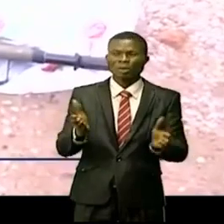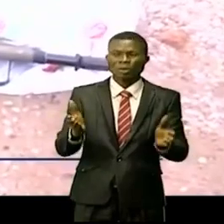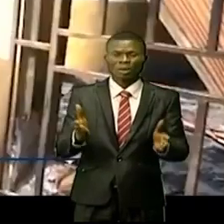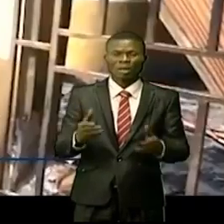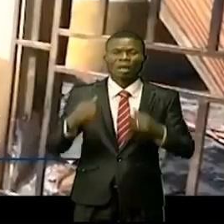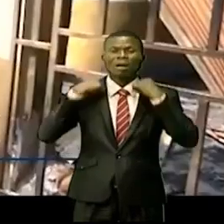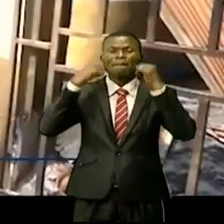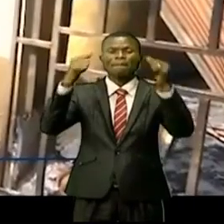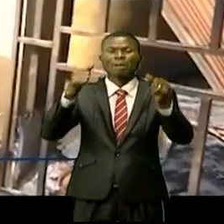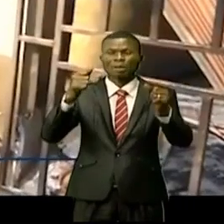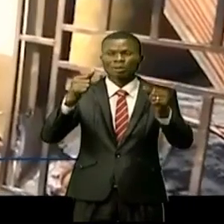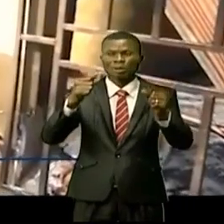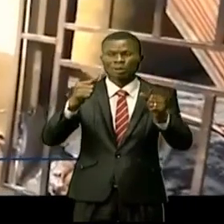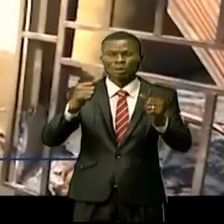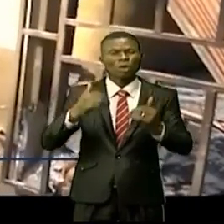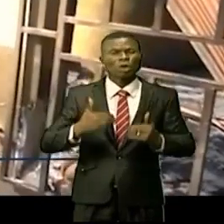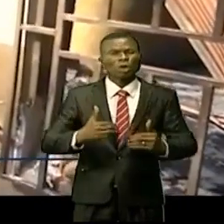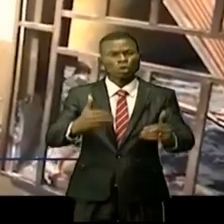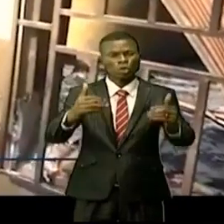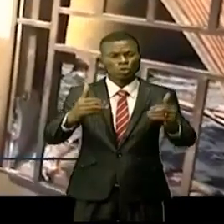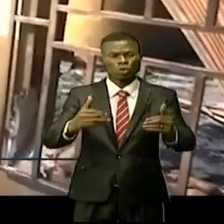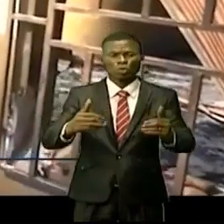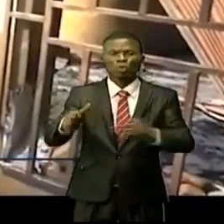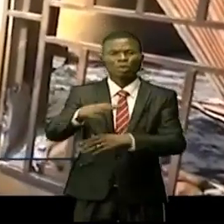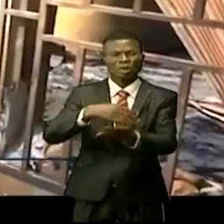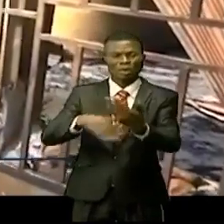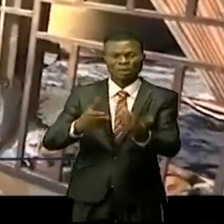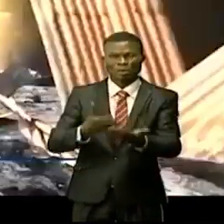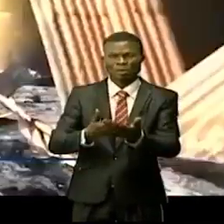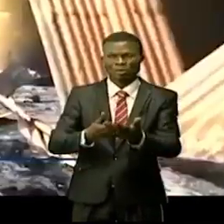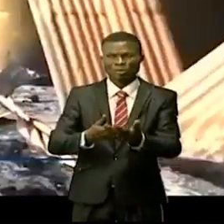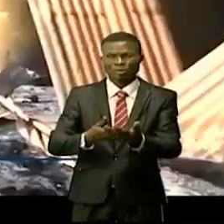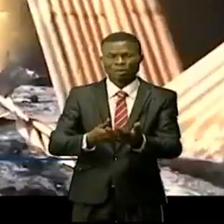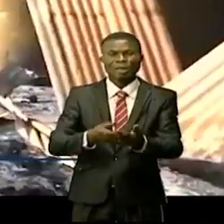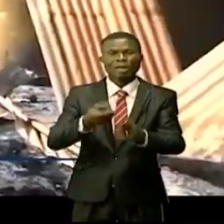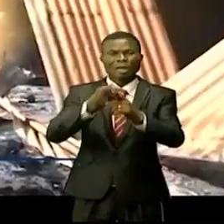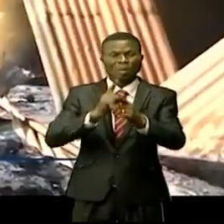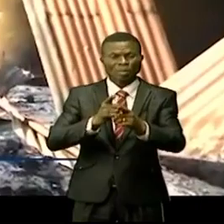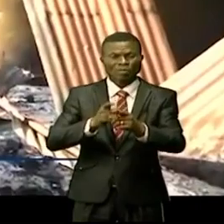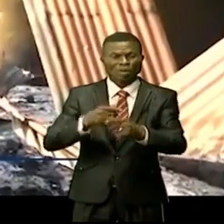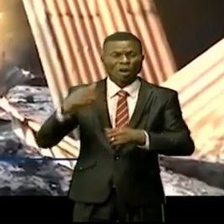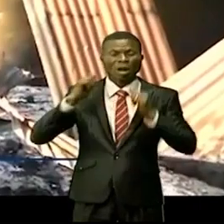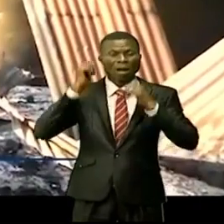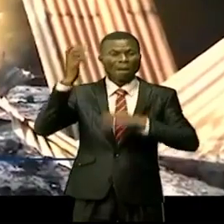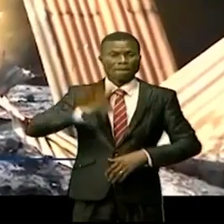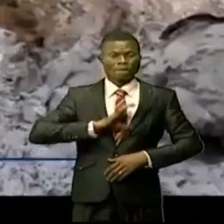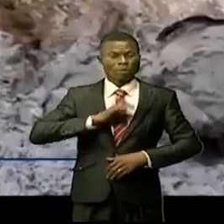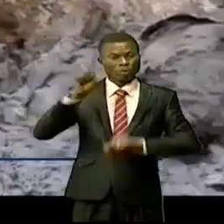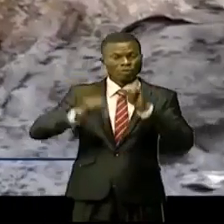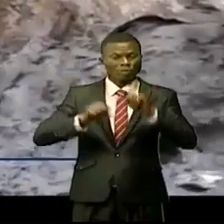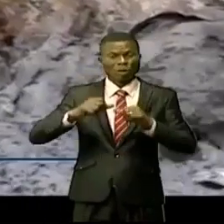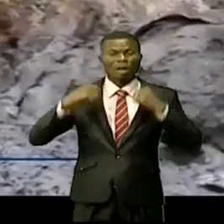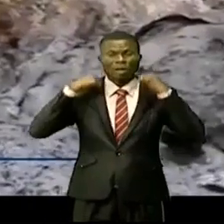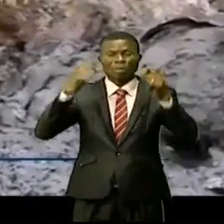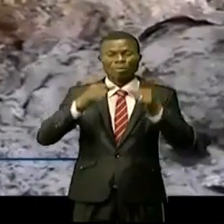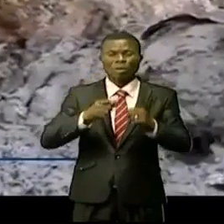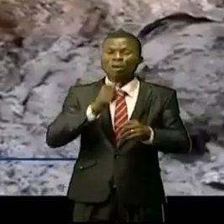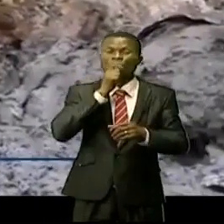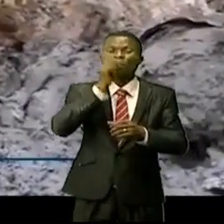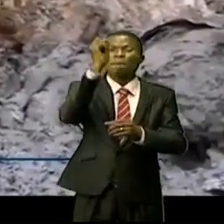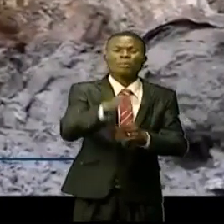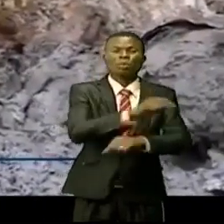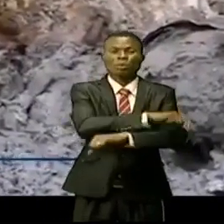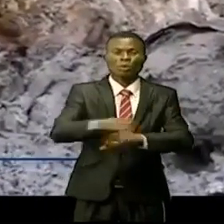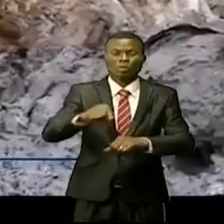bandits n'ont pas arrêté avec leur sale besogne. Instrumentalisés par des politiciens véreux, ces inciviques ont brûlé les bureaux